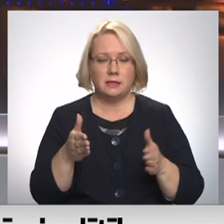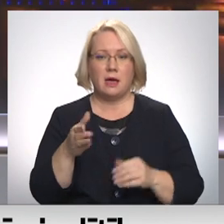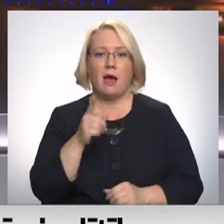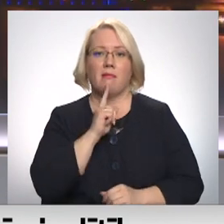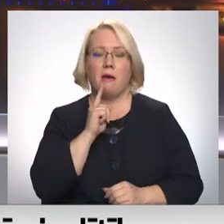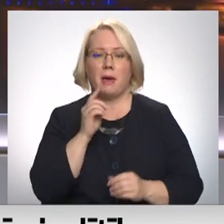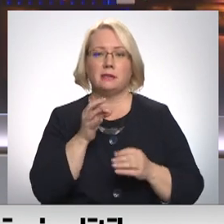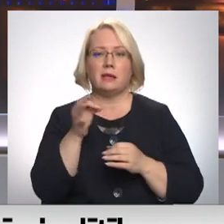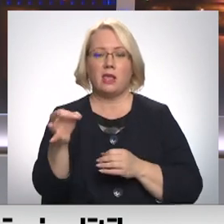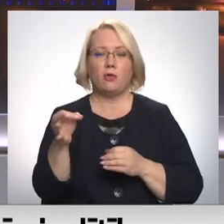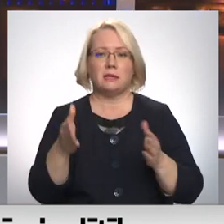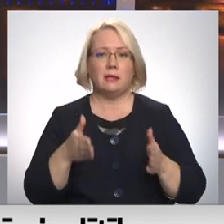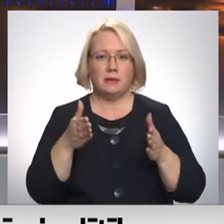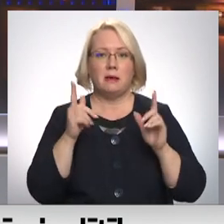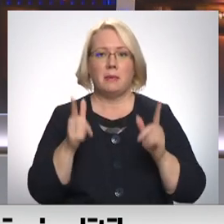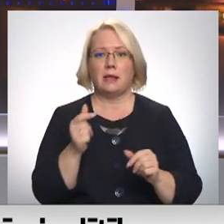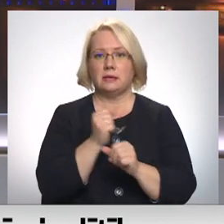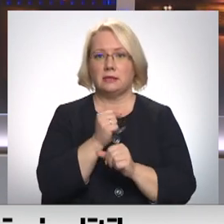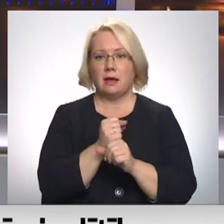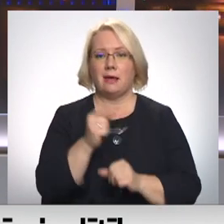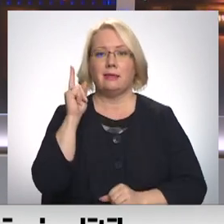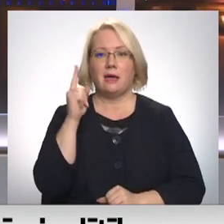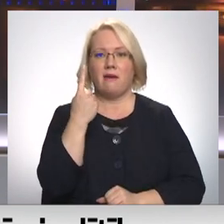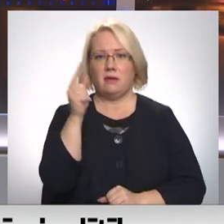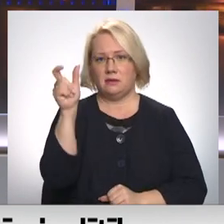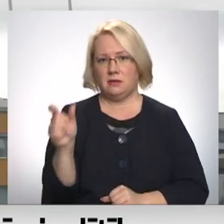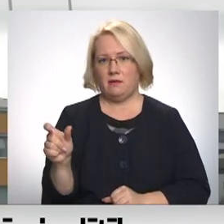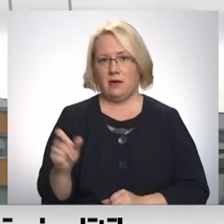Liepājas reģionālajā slimnīcā piekritis strādāt tikai viens.